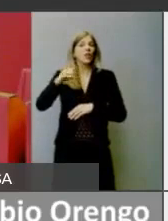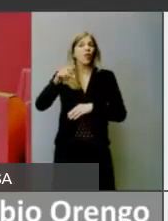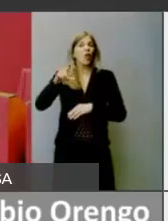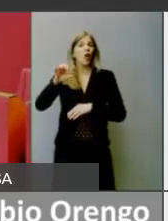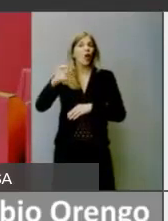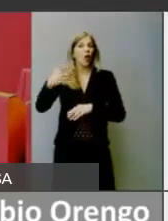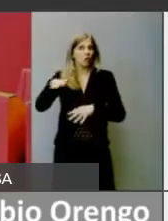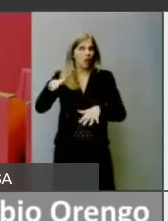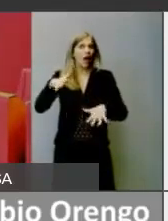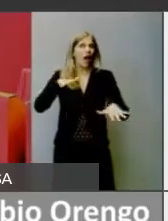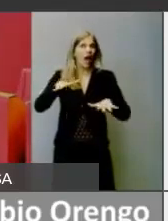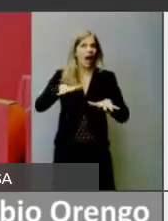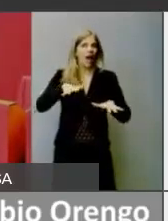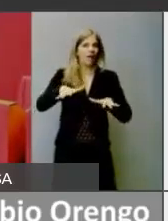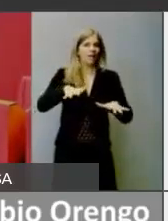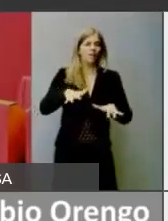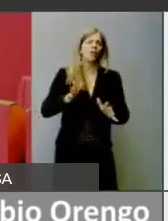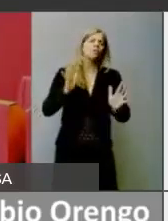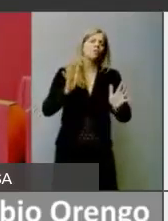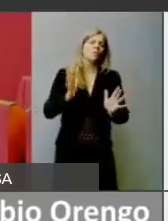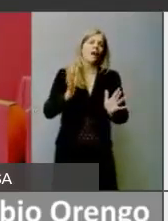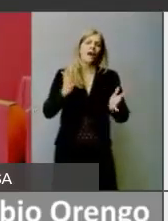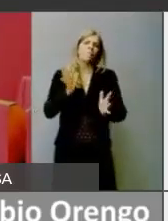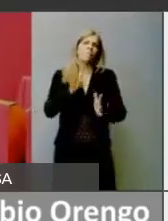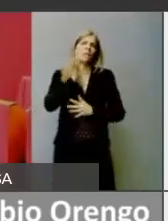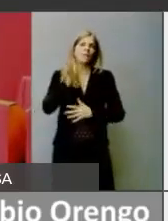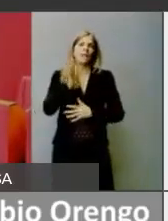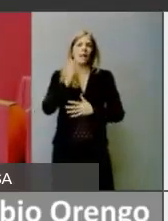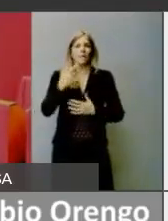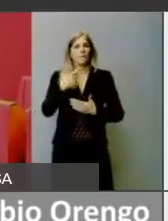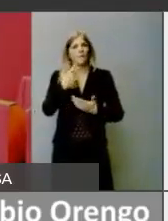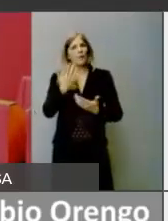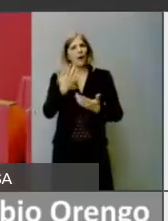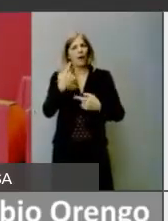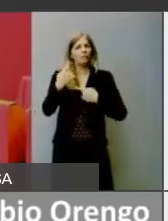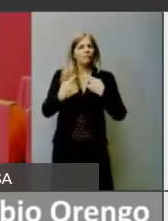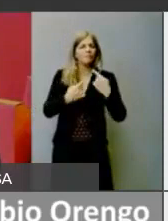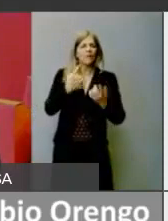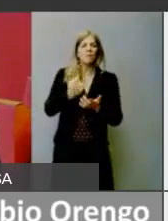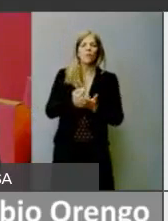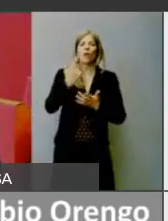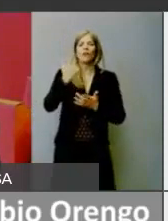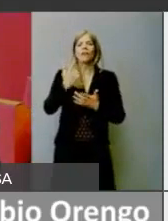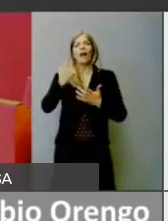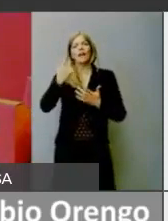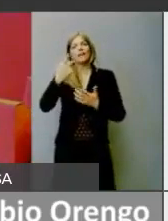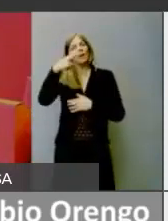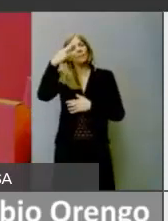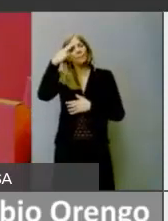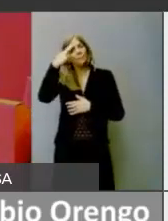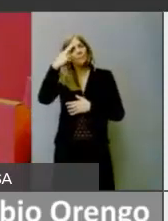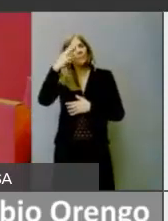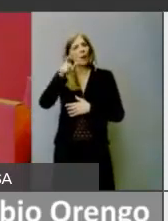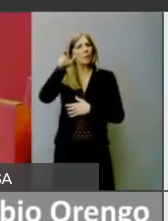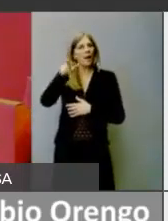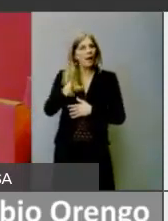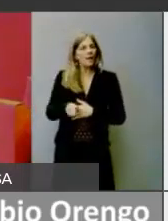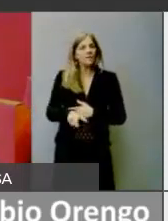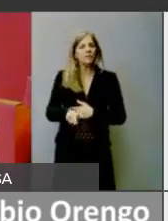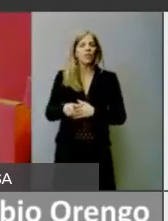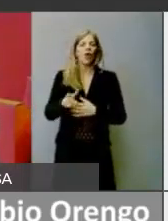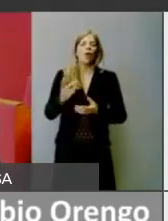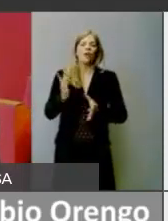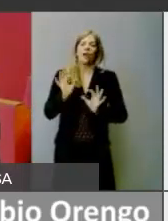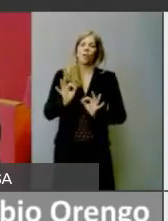passaggio importante come riconoscimento a favore di una personalità che ha dato così tanto